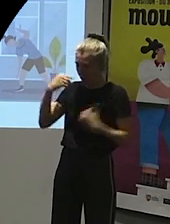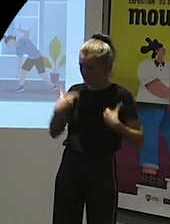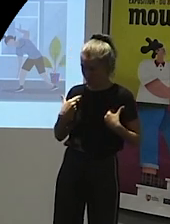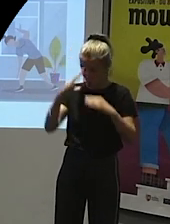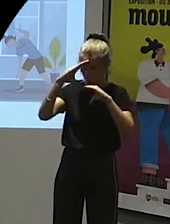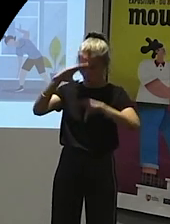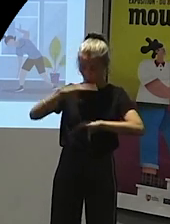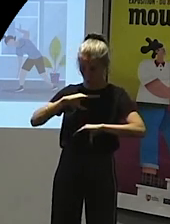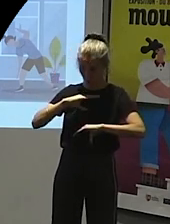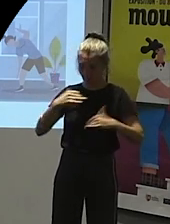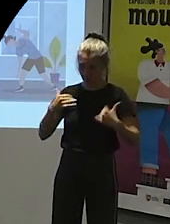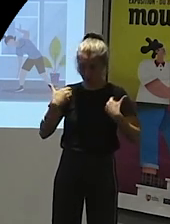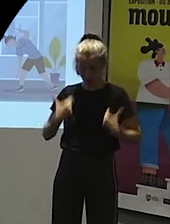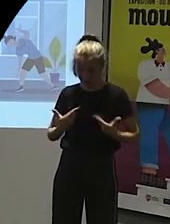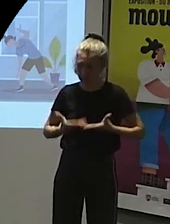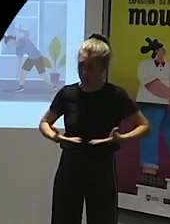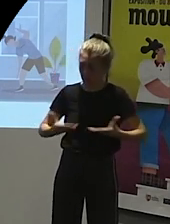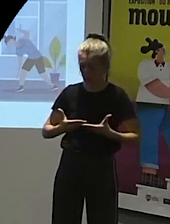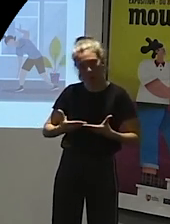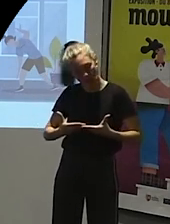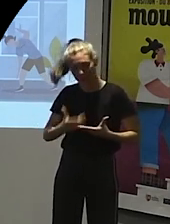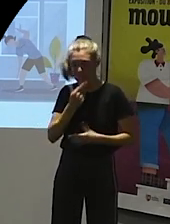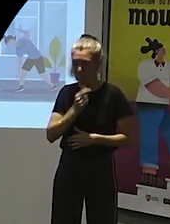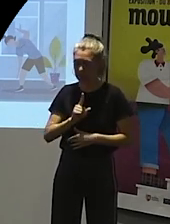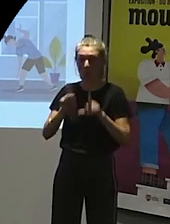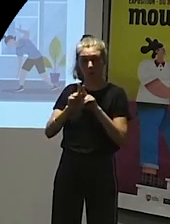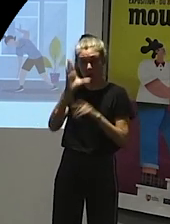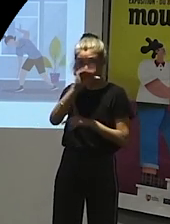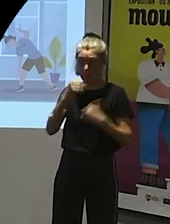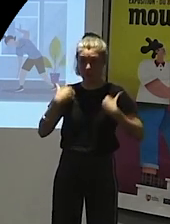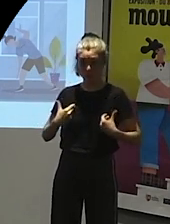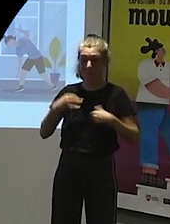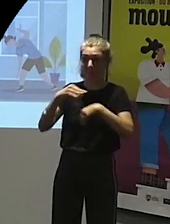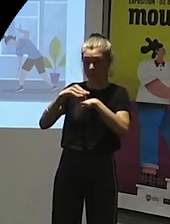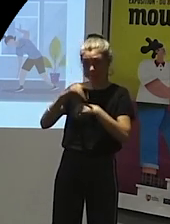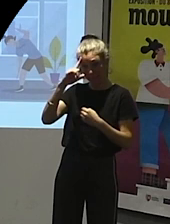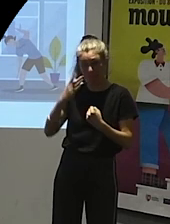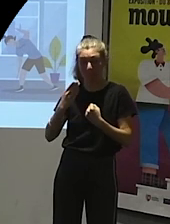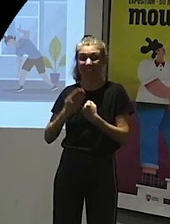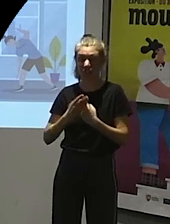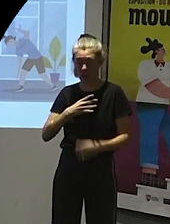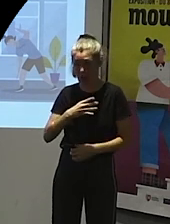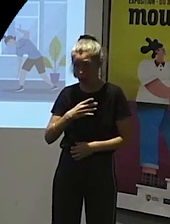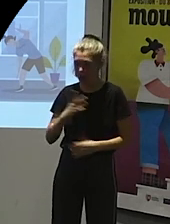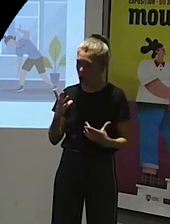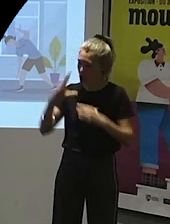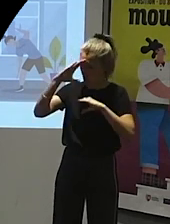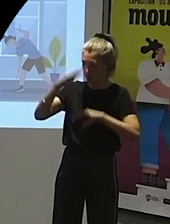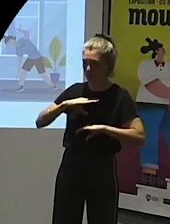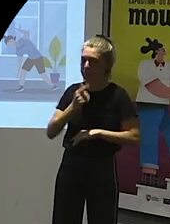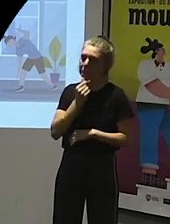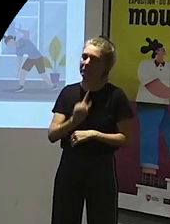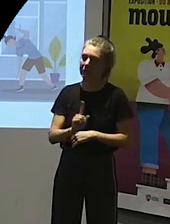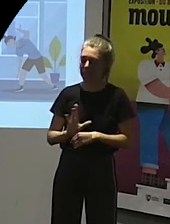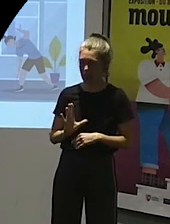et avec une maladie psychique, ce que j'ai, on est la tête sous l'eau. Hein, donc, la confiance, il n'y en a pas. Ben, la confiance